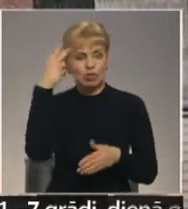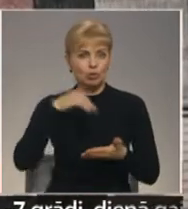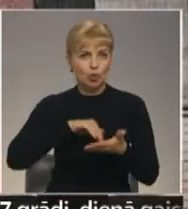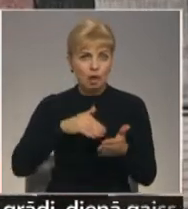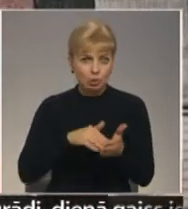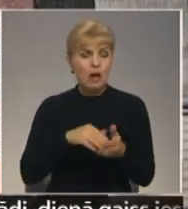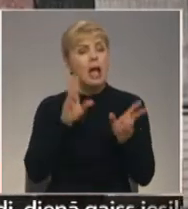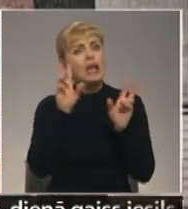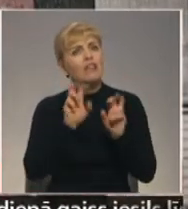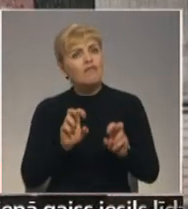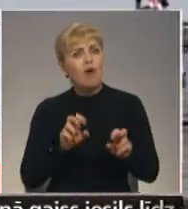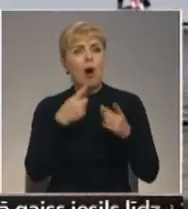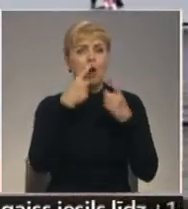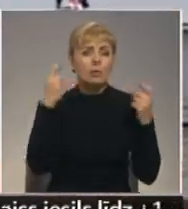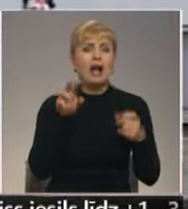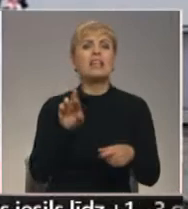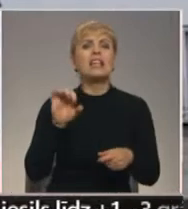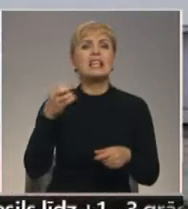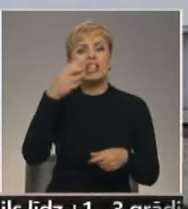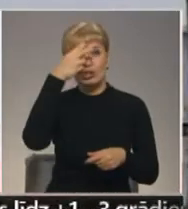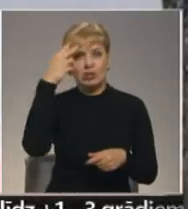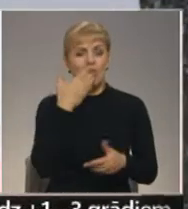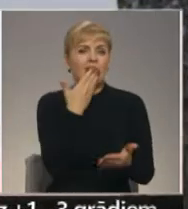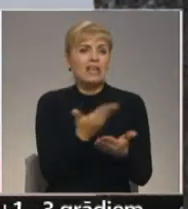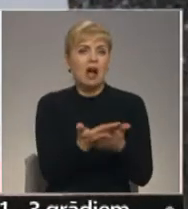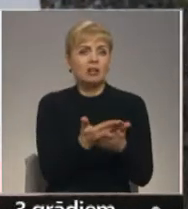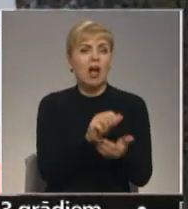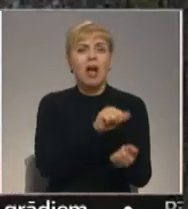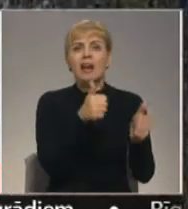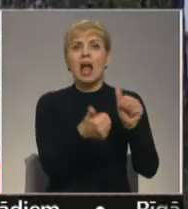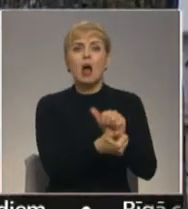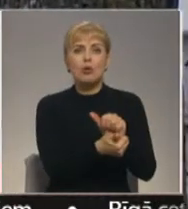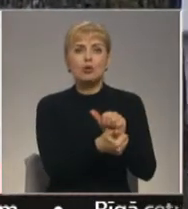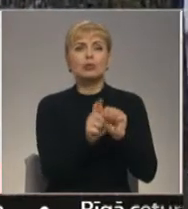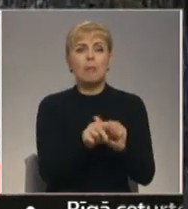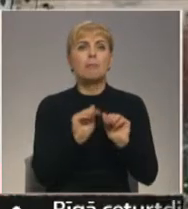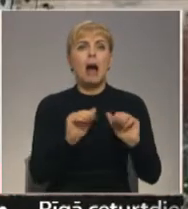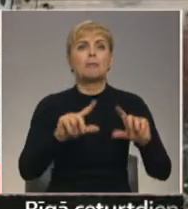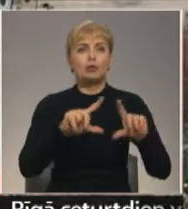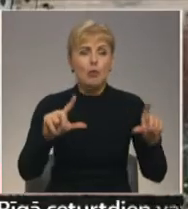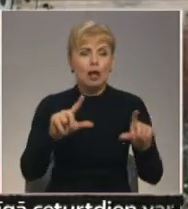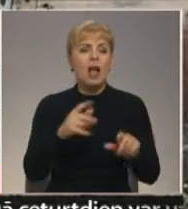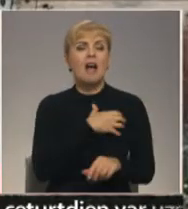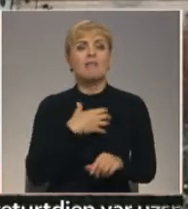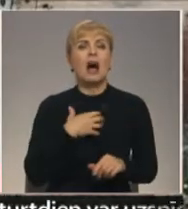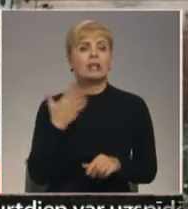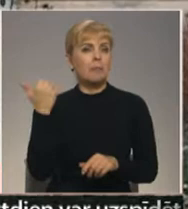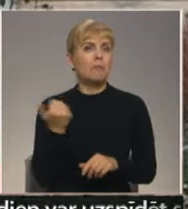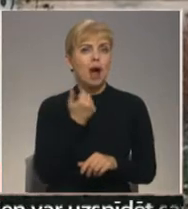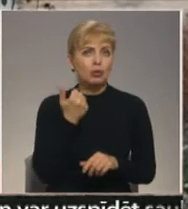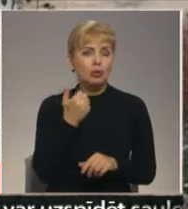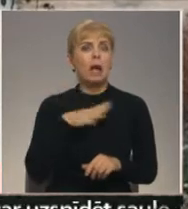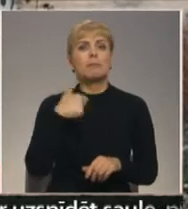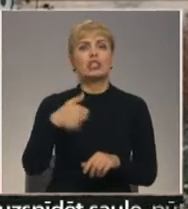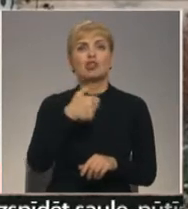Informācija par pētījumu, kurā Nīcas vidusskola ieteikts reorganizēt par pamatskolu, tās vadība saņēma pērnu laikā, kad apritēja 60